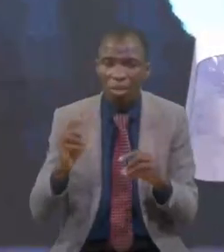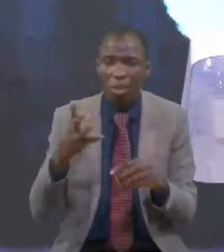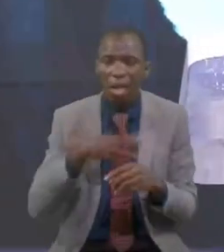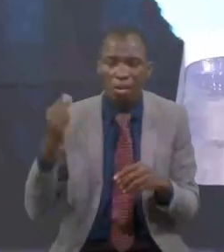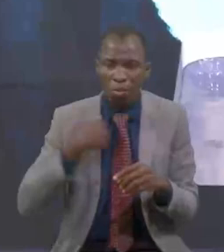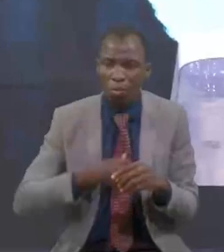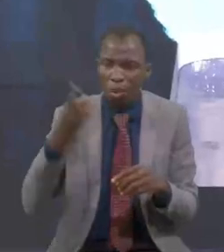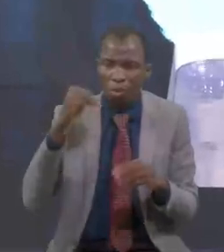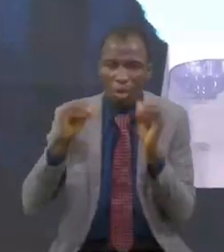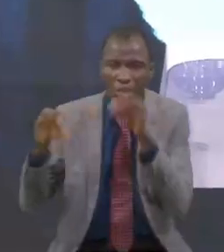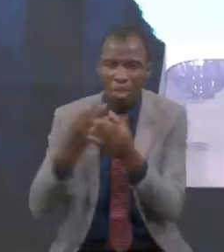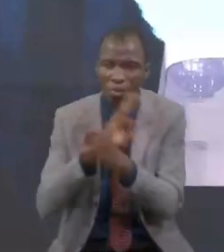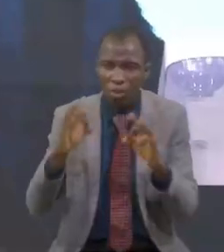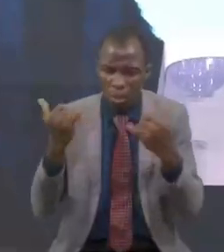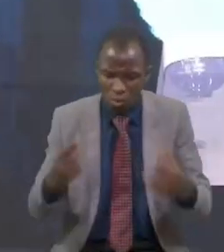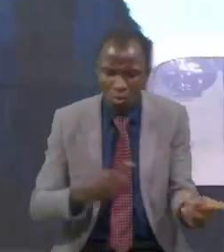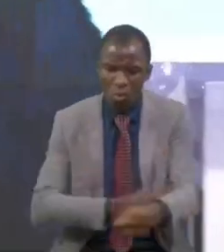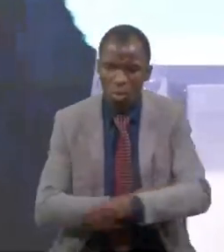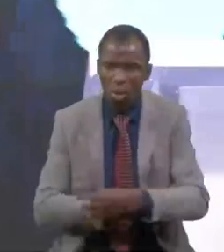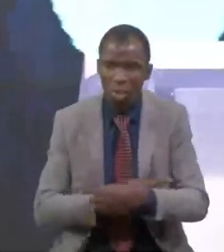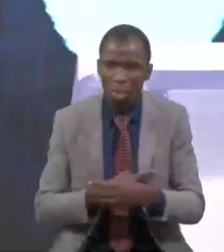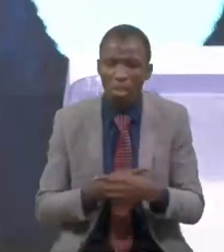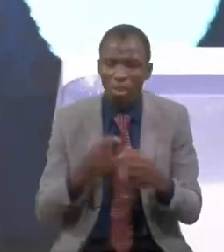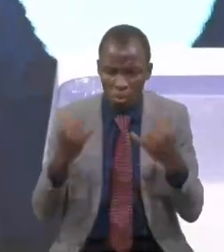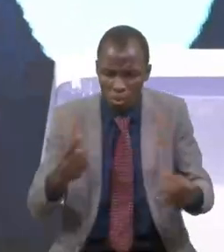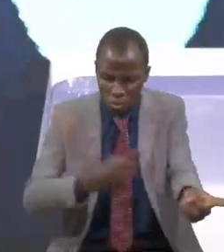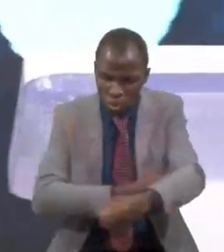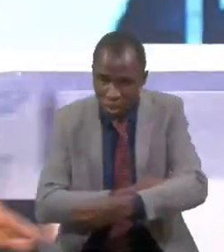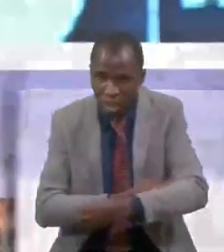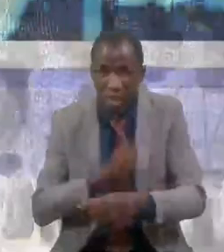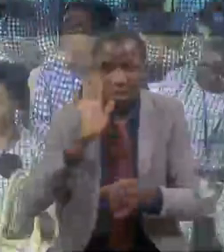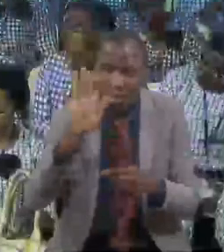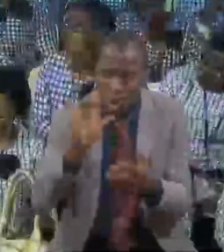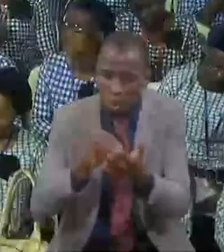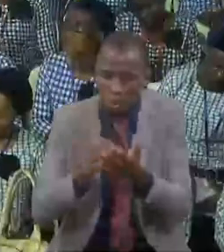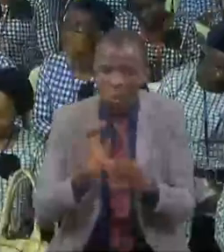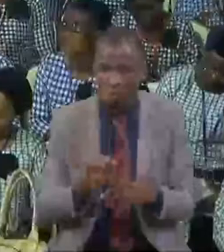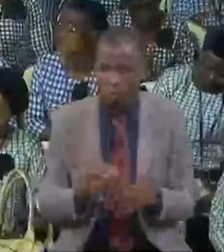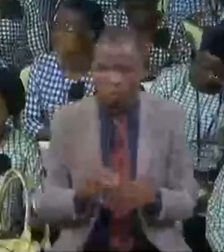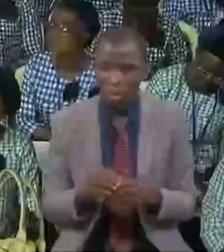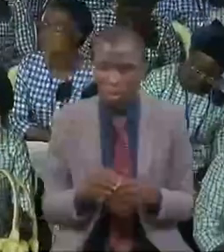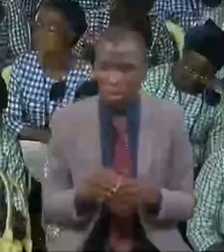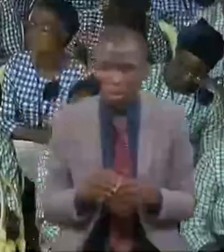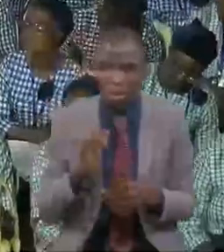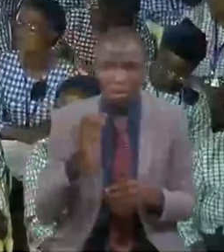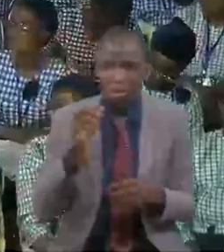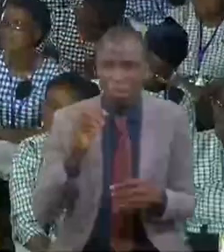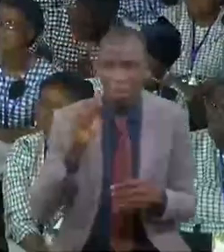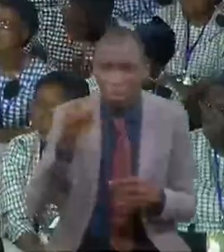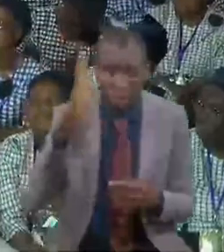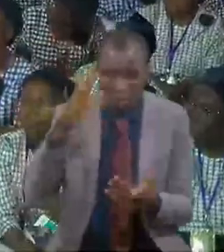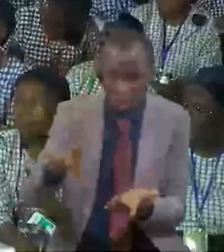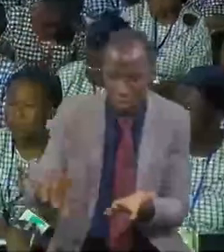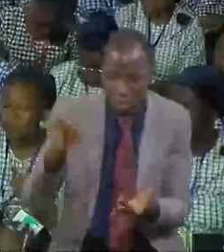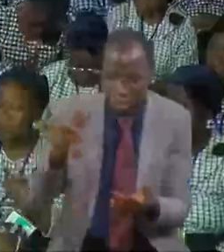affranchi aujourd'hui je dis aujourd'hui pour vous-même votre portion vous allez prendre